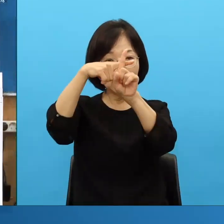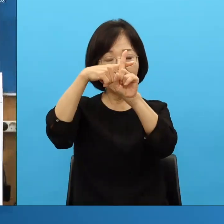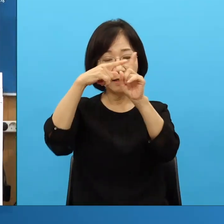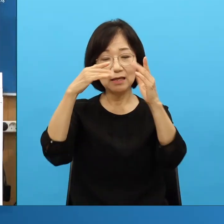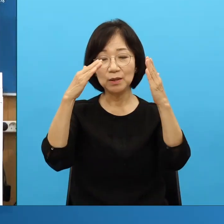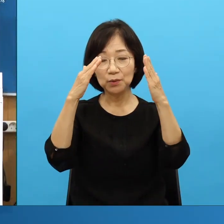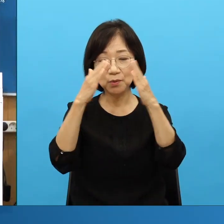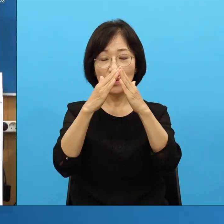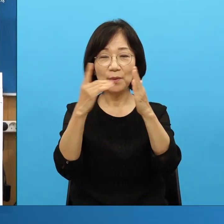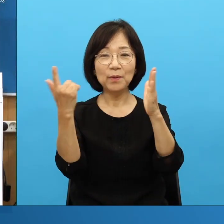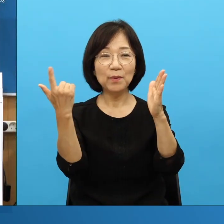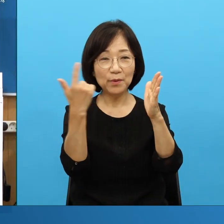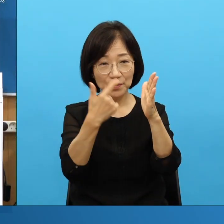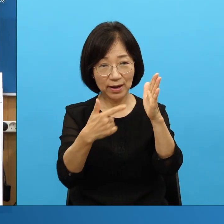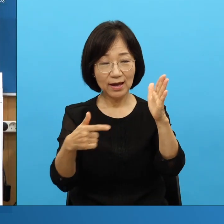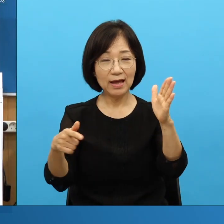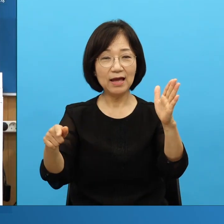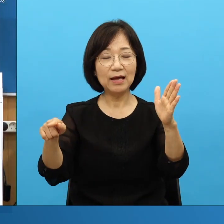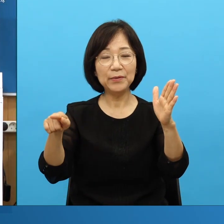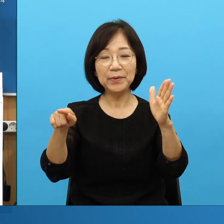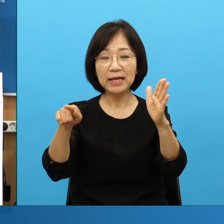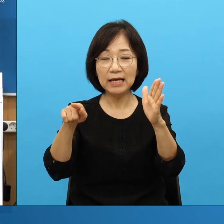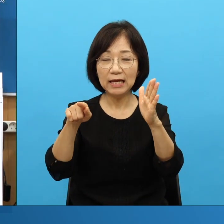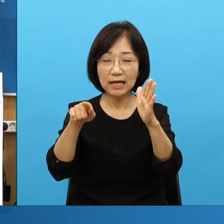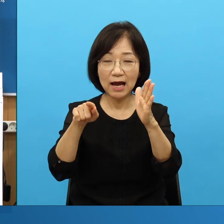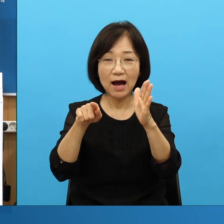보호하시네. 이 교회